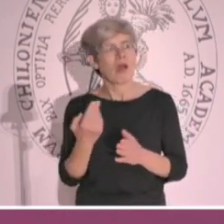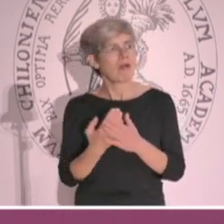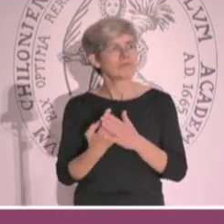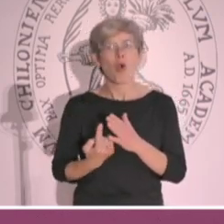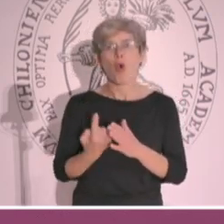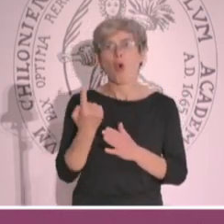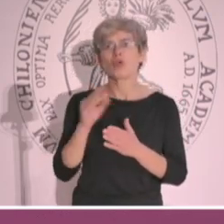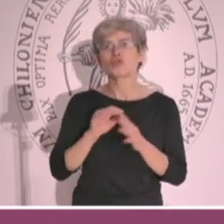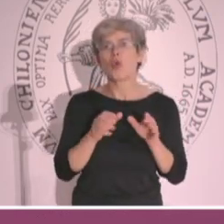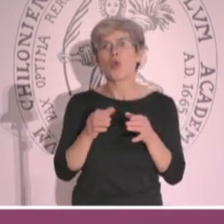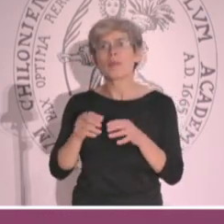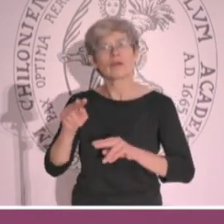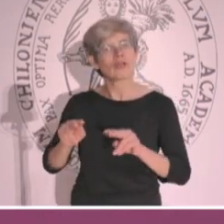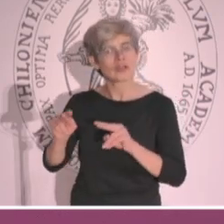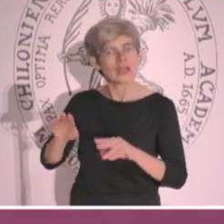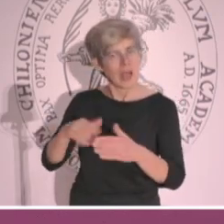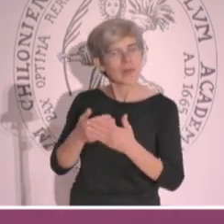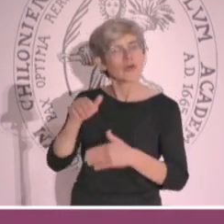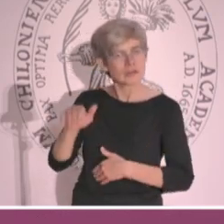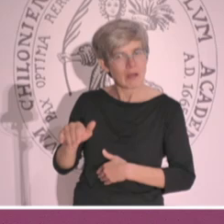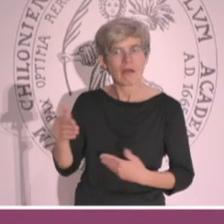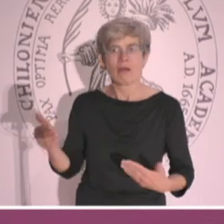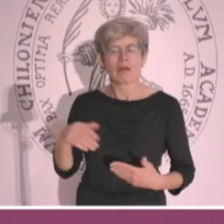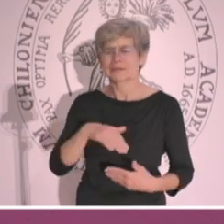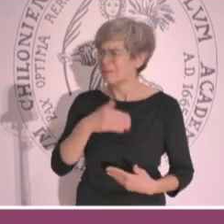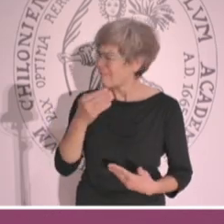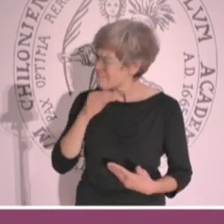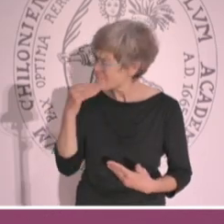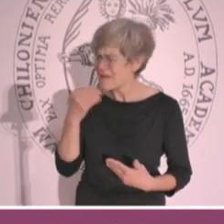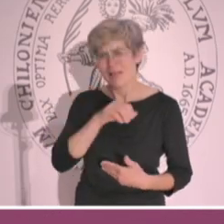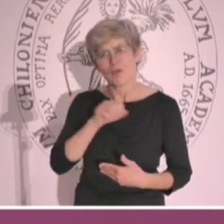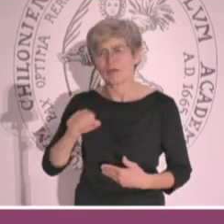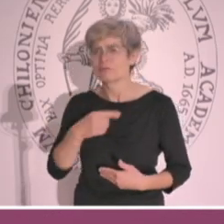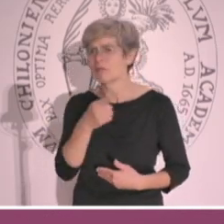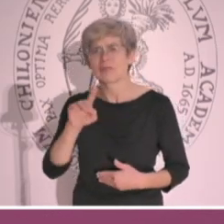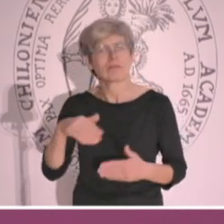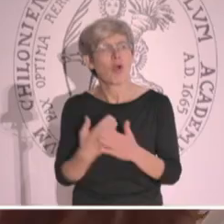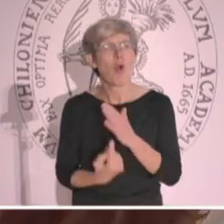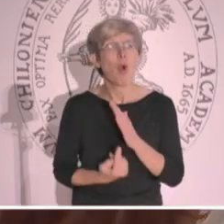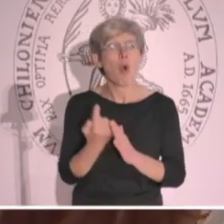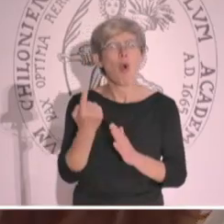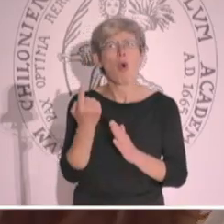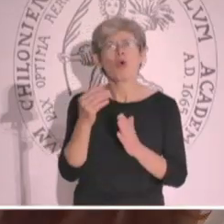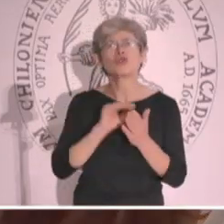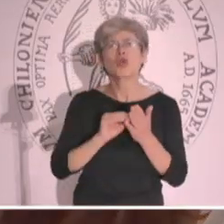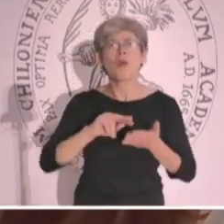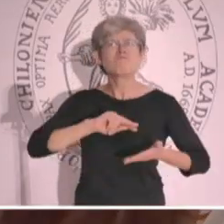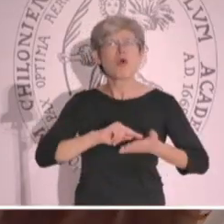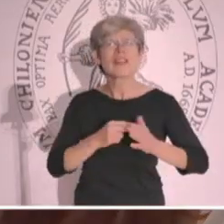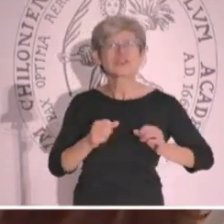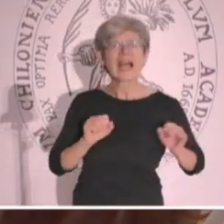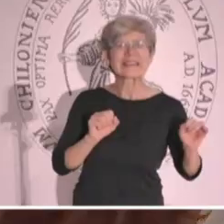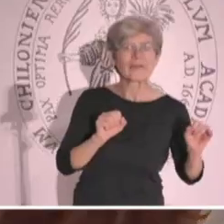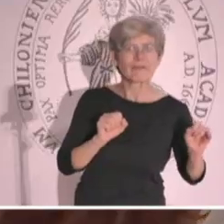Hochschulgruppen. Und da gibt es eine ganze Reihe von verschiedenen Möglichkeiten. Sie können hochschulpolitisch aktiv sein. Sie können auch als